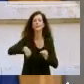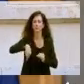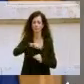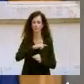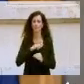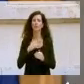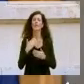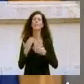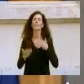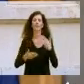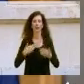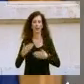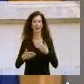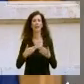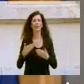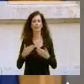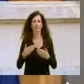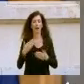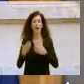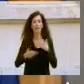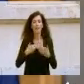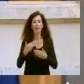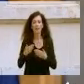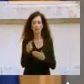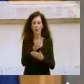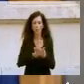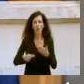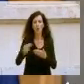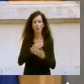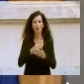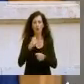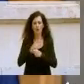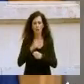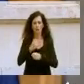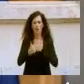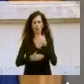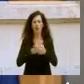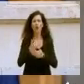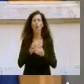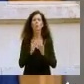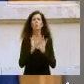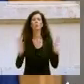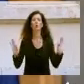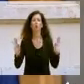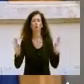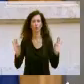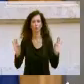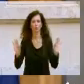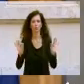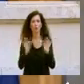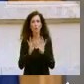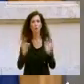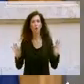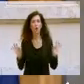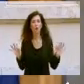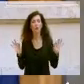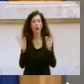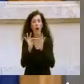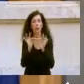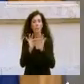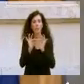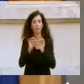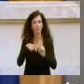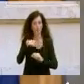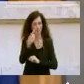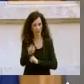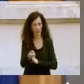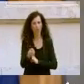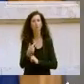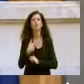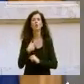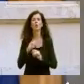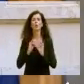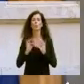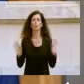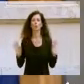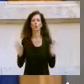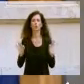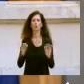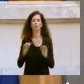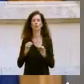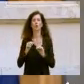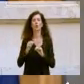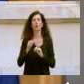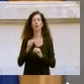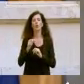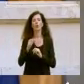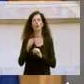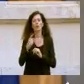elaborare il nostro progetto e farci trovare pronti punti all'appuntamento per quanto riguarda questo finanziamento